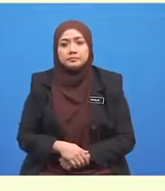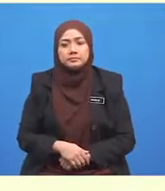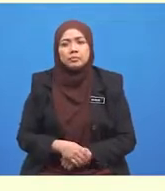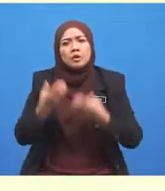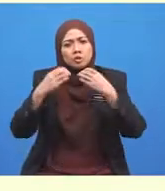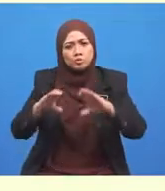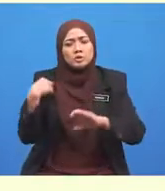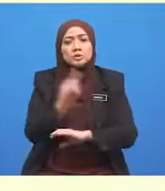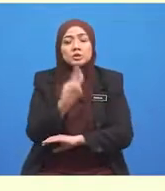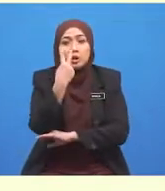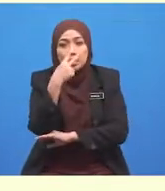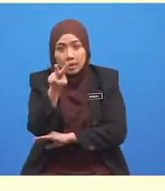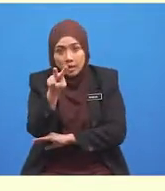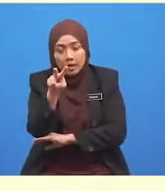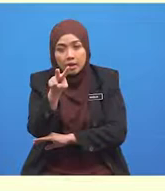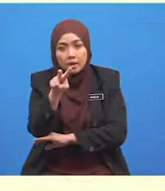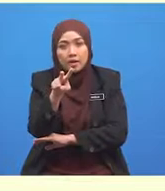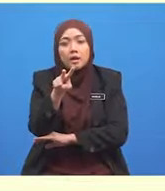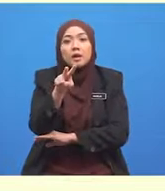Cuba kita lihat paparan ini.